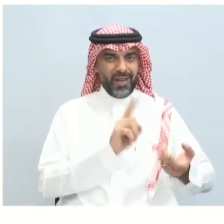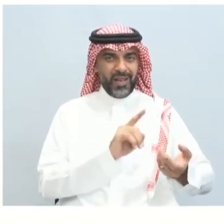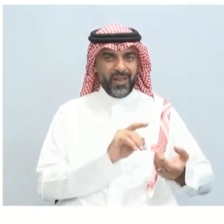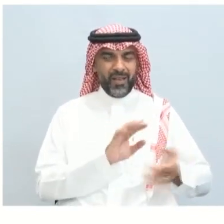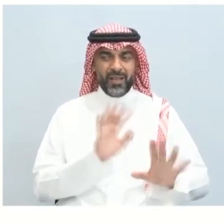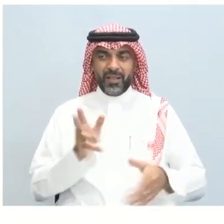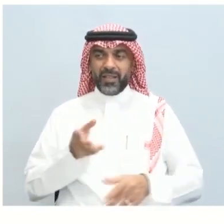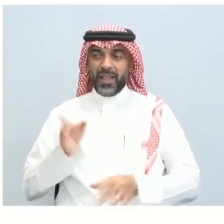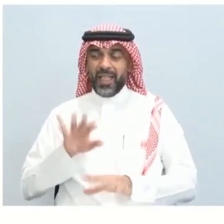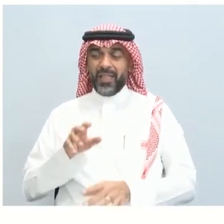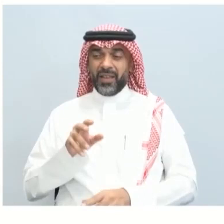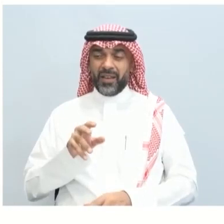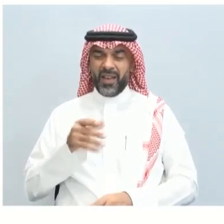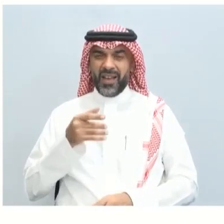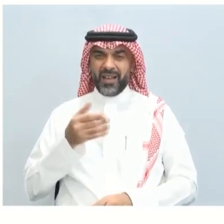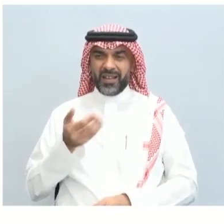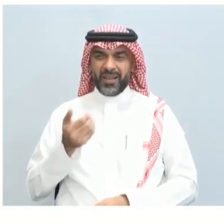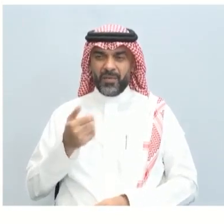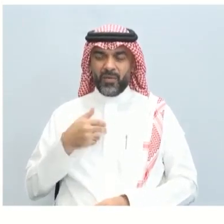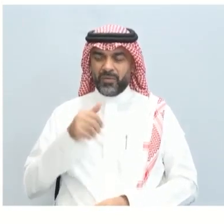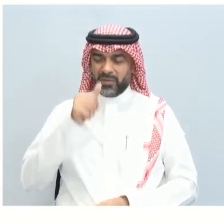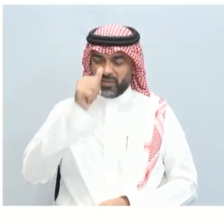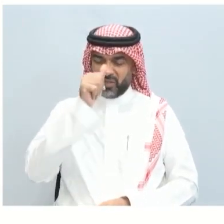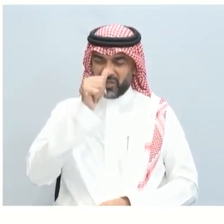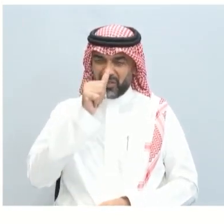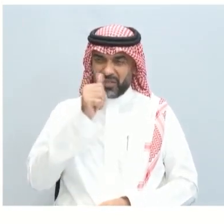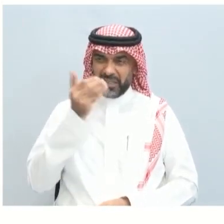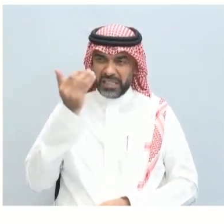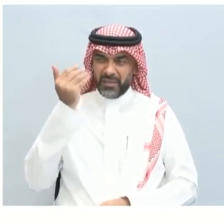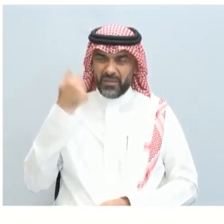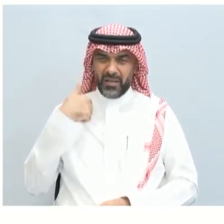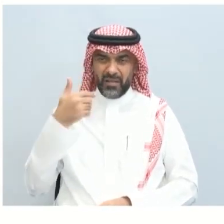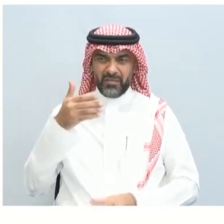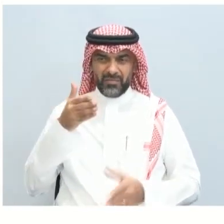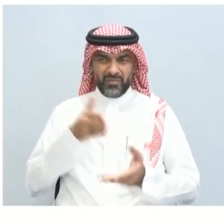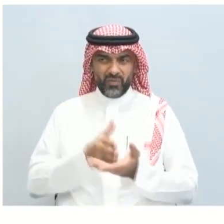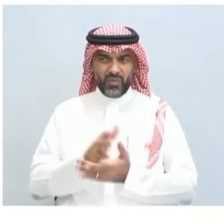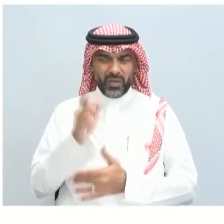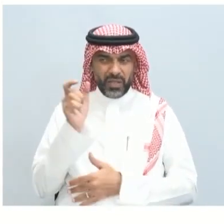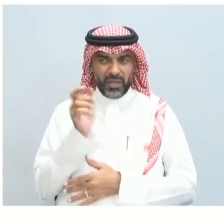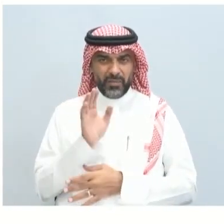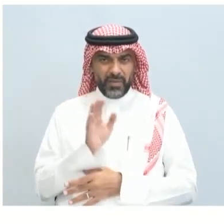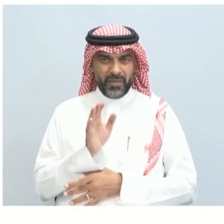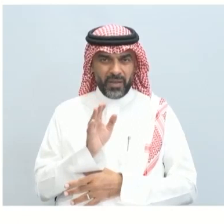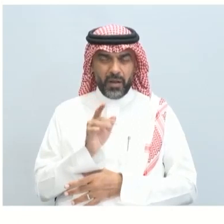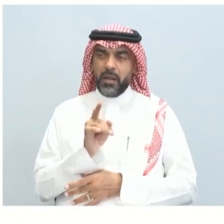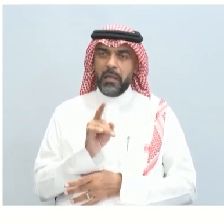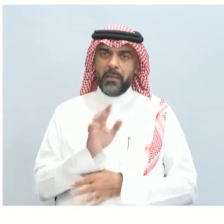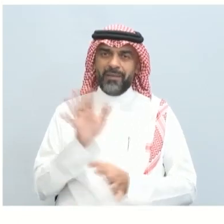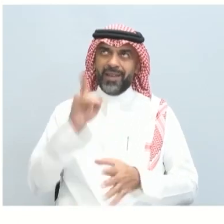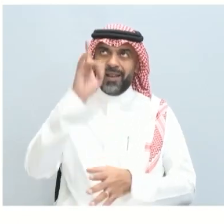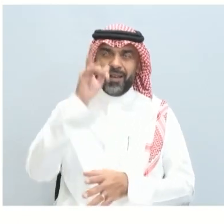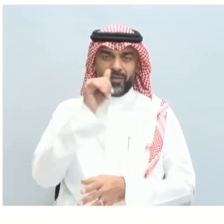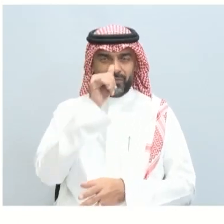ما فاتهم من الدنيا لديهم هدف اسماء هل هم لا توجد لديهم يوجد حزن على ما يفوت من امور